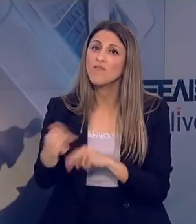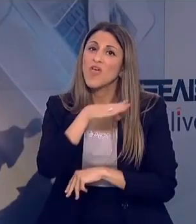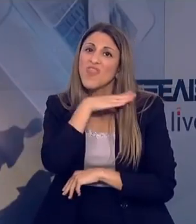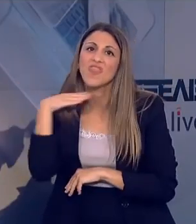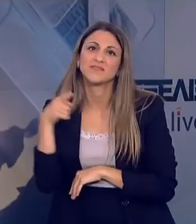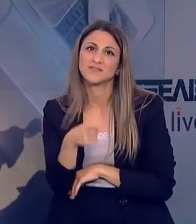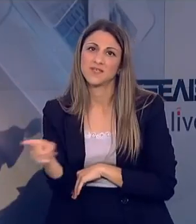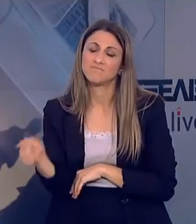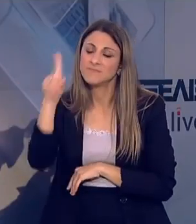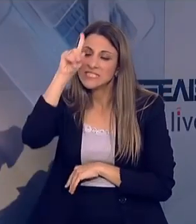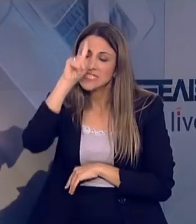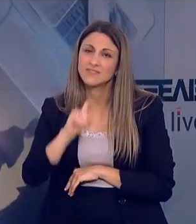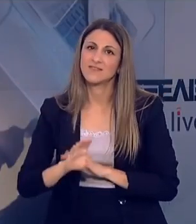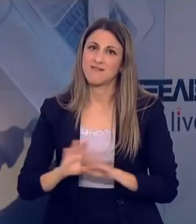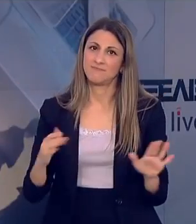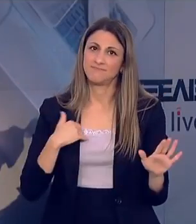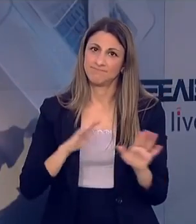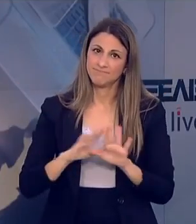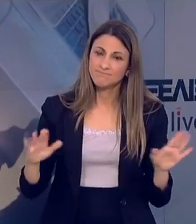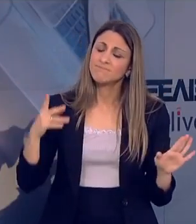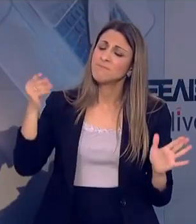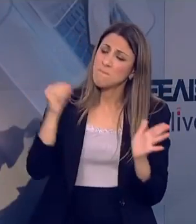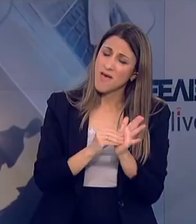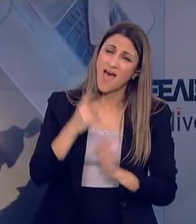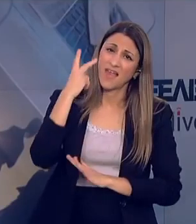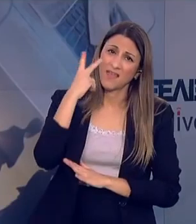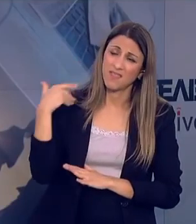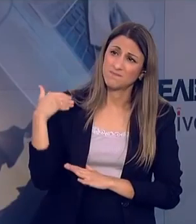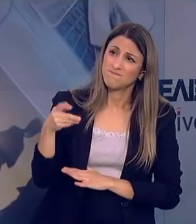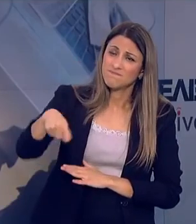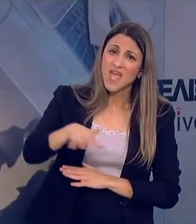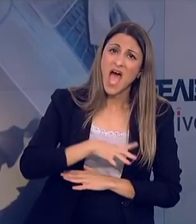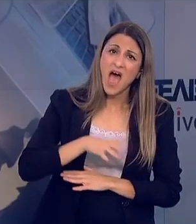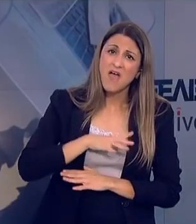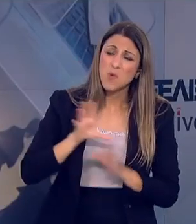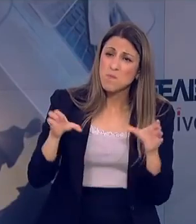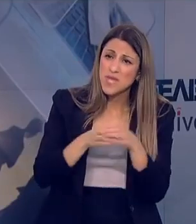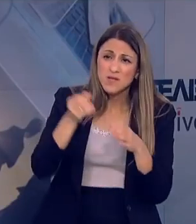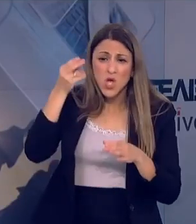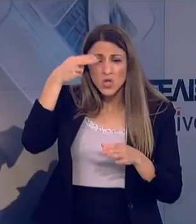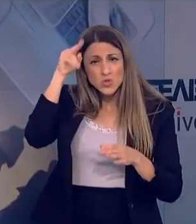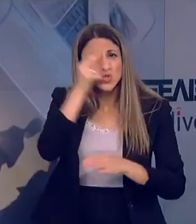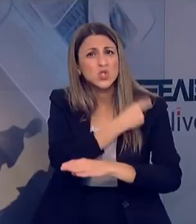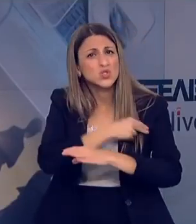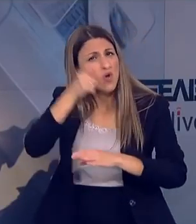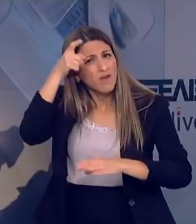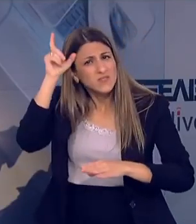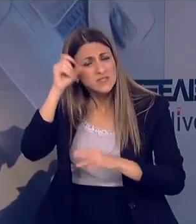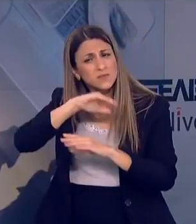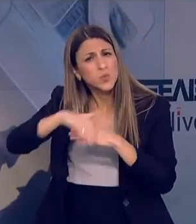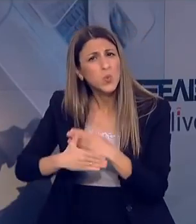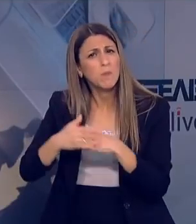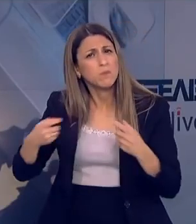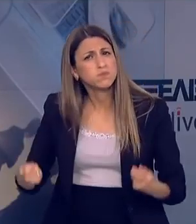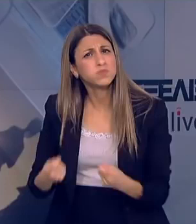Το γνώριζα και το γνωρίζω. Το ξαναείδα και τις τελευταίες μέρες, όταν ήσυχα και αθόρυβα επισκέφτηκα διάφορες υγειονομικές μονάδες που